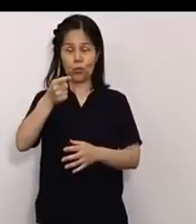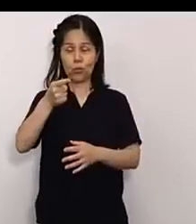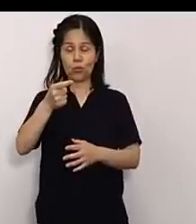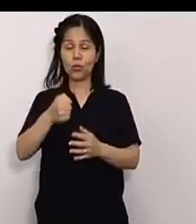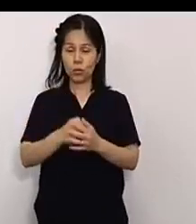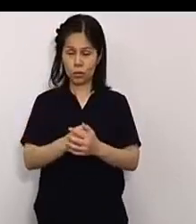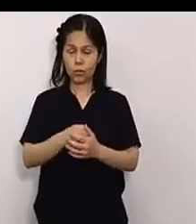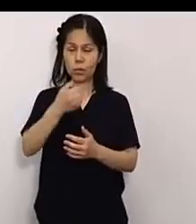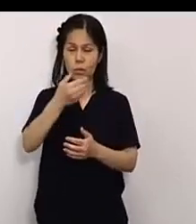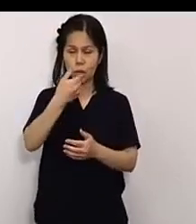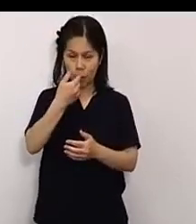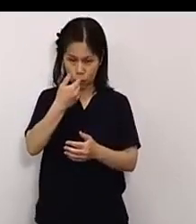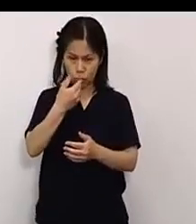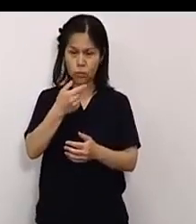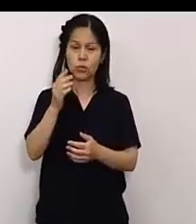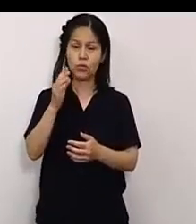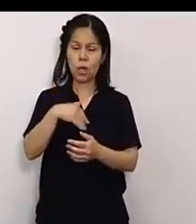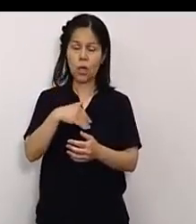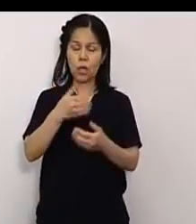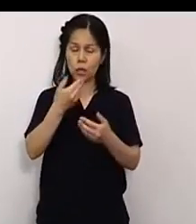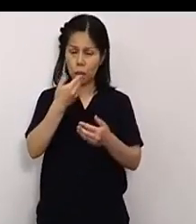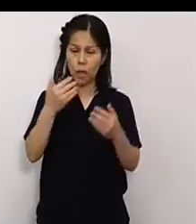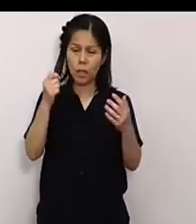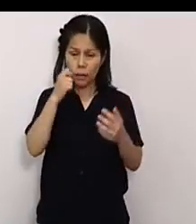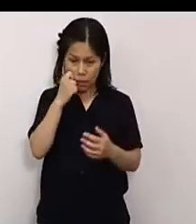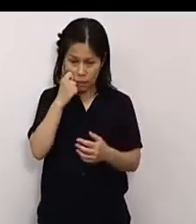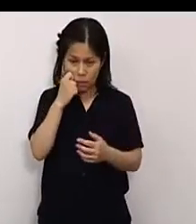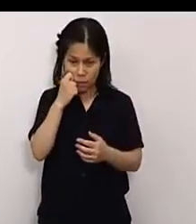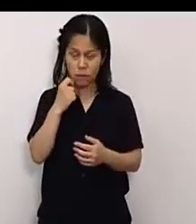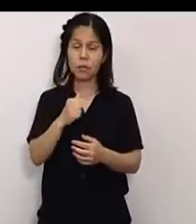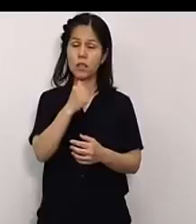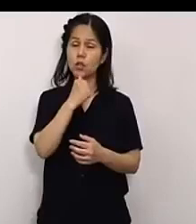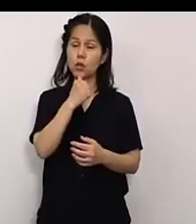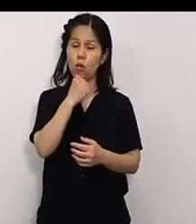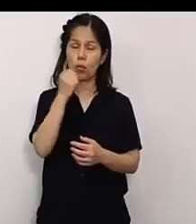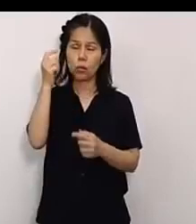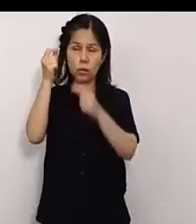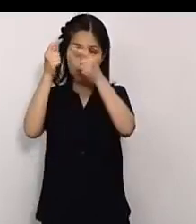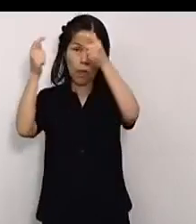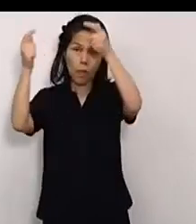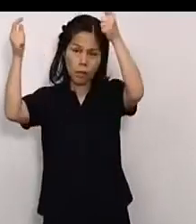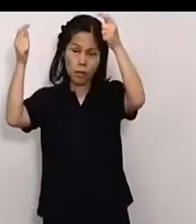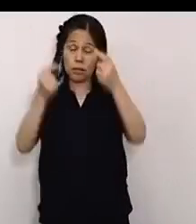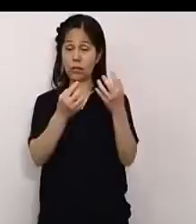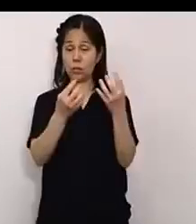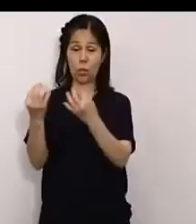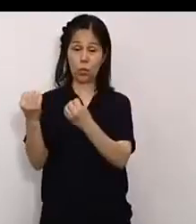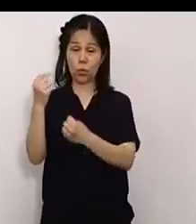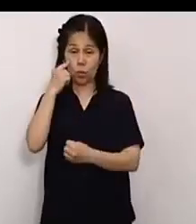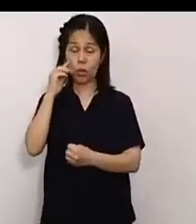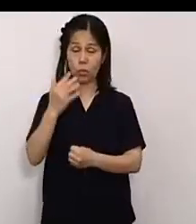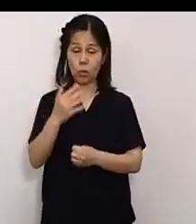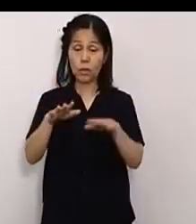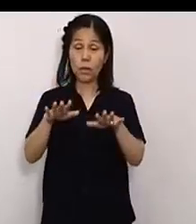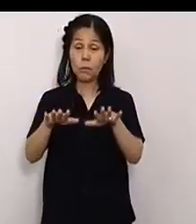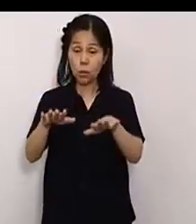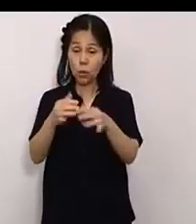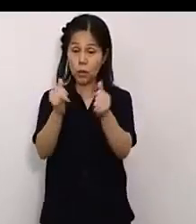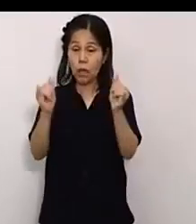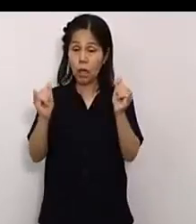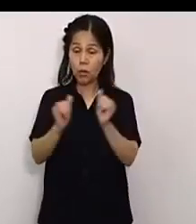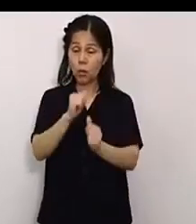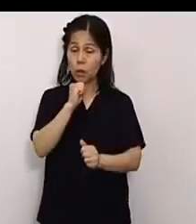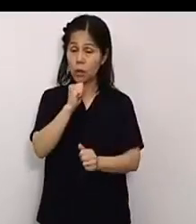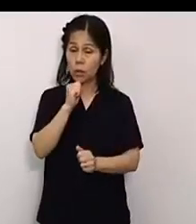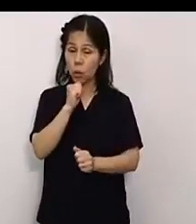ご飯食べる食事もないとか、そういうことが頭に浮かぶと思いますけど、今の社会の